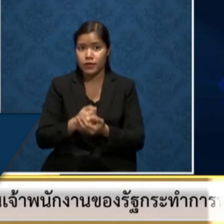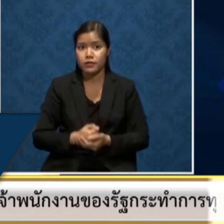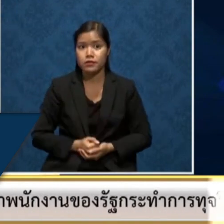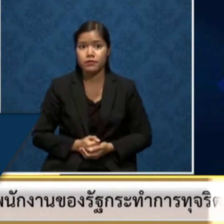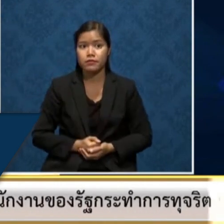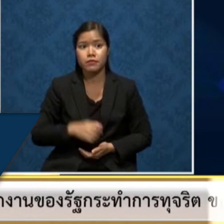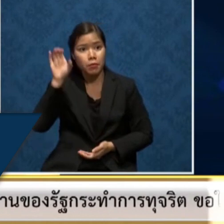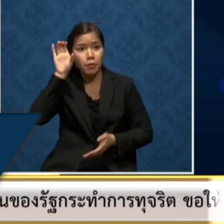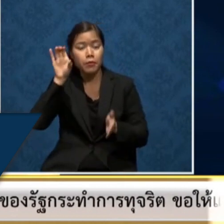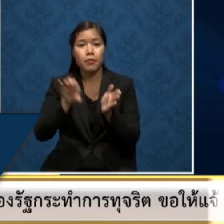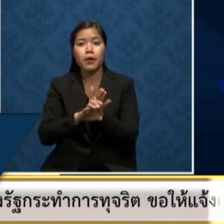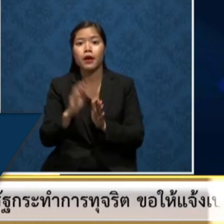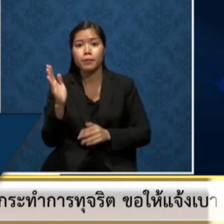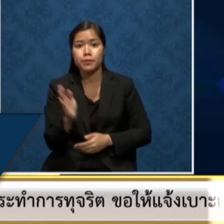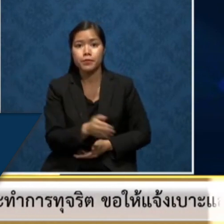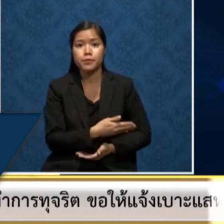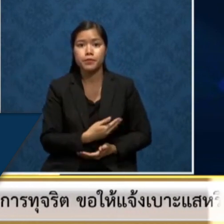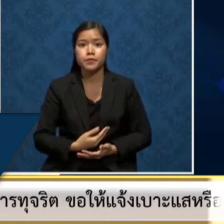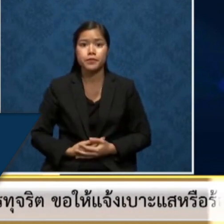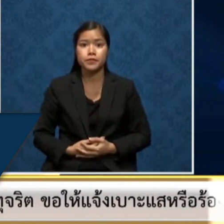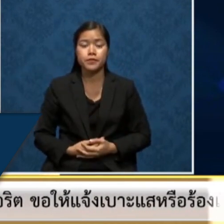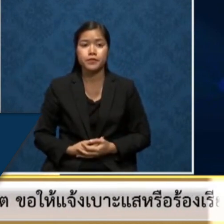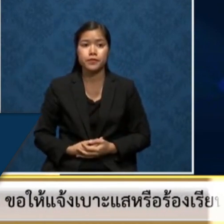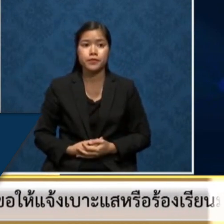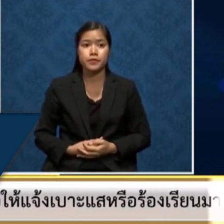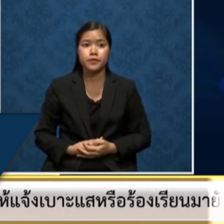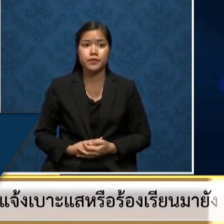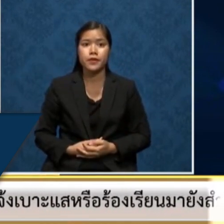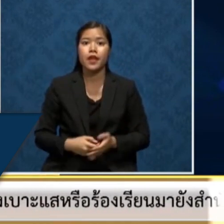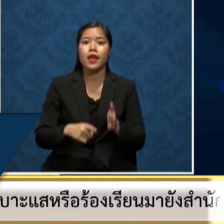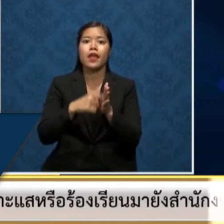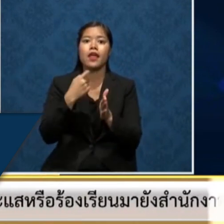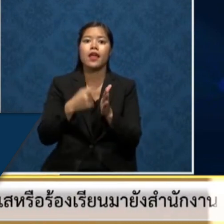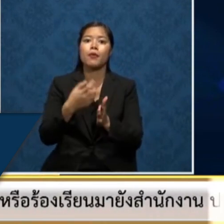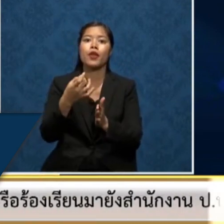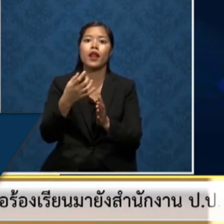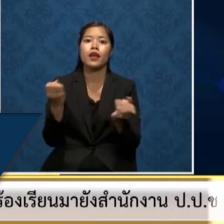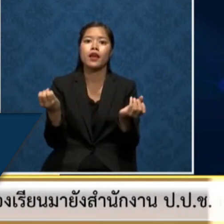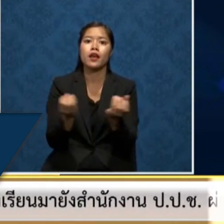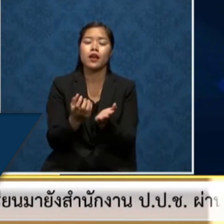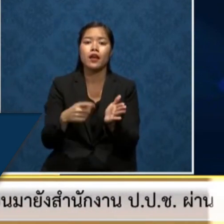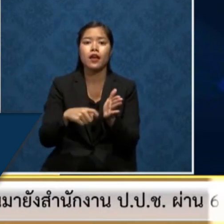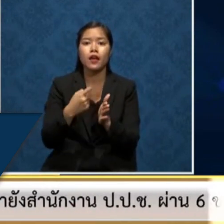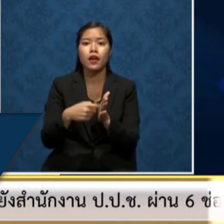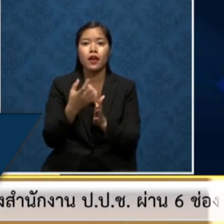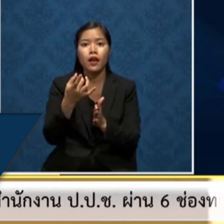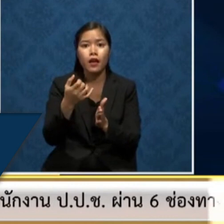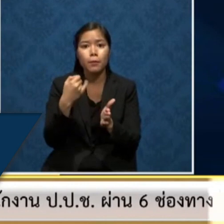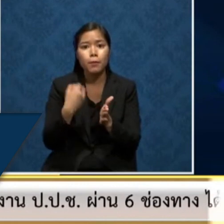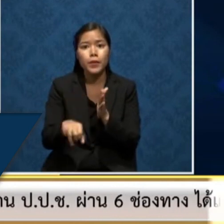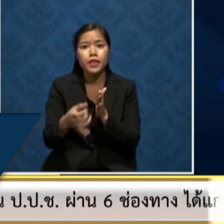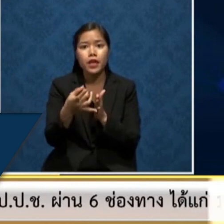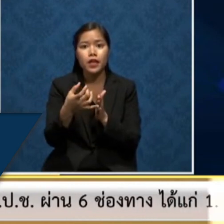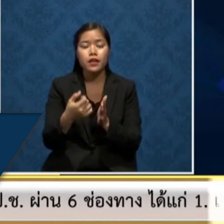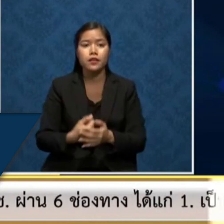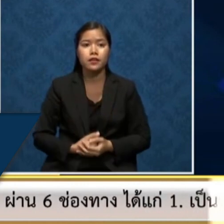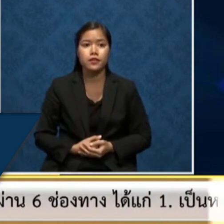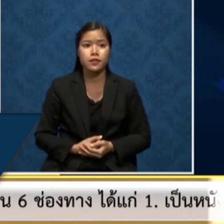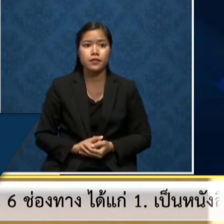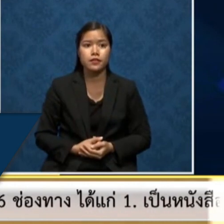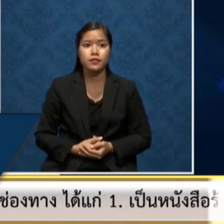ถัดไปครับแล้วสาเหตุมาจากอะไรขอรูปถัด